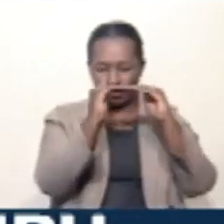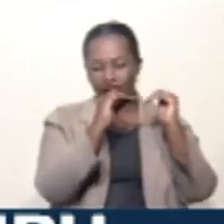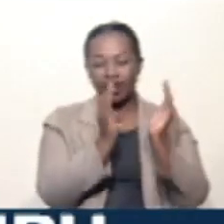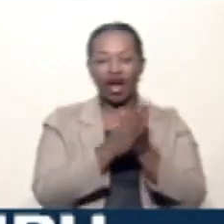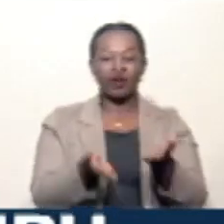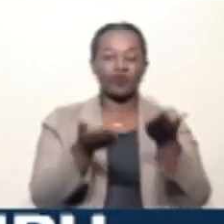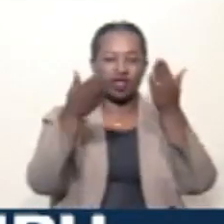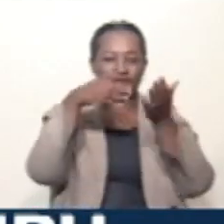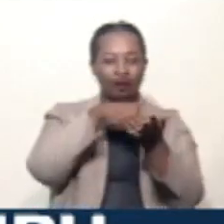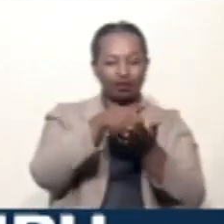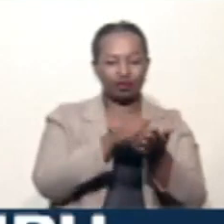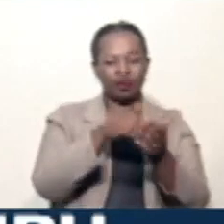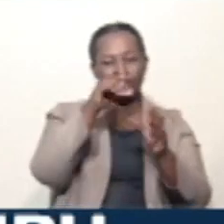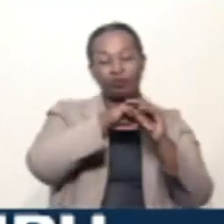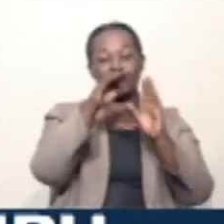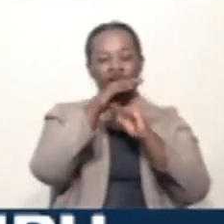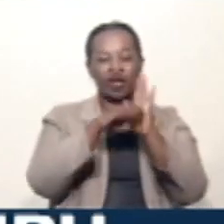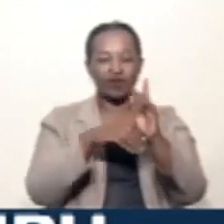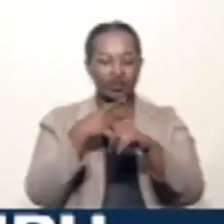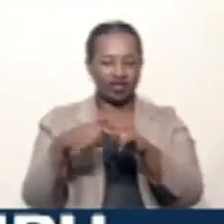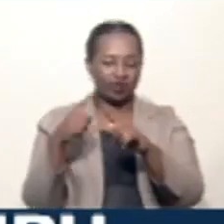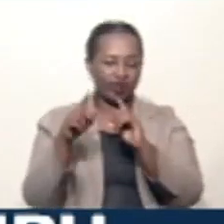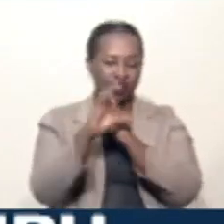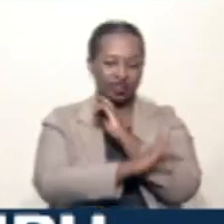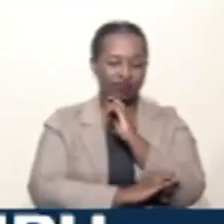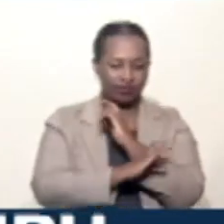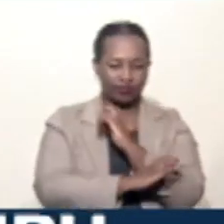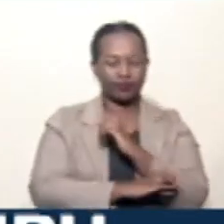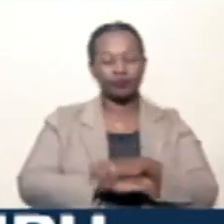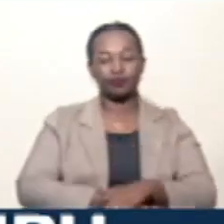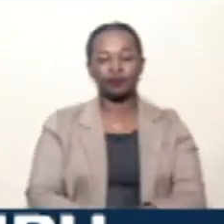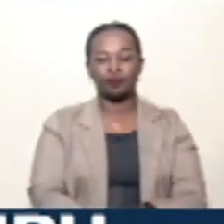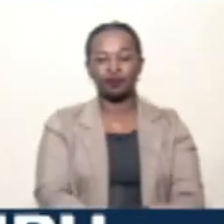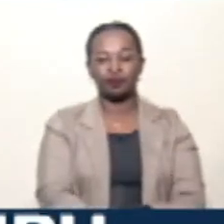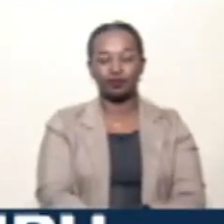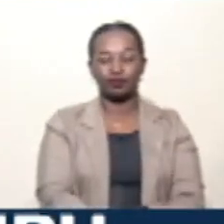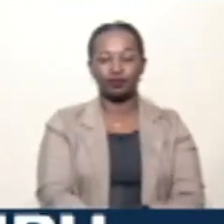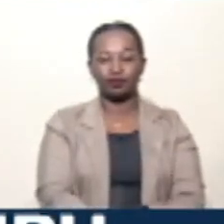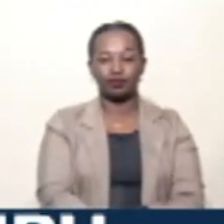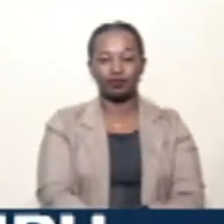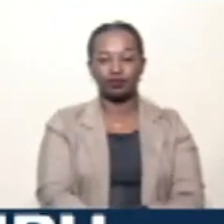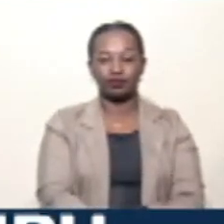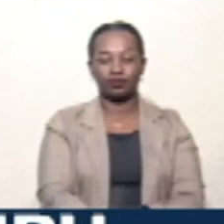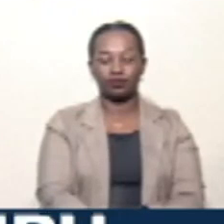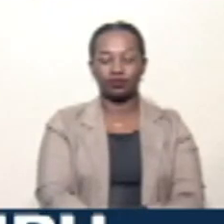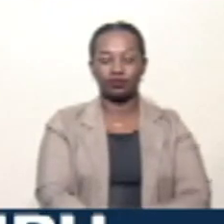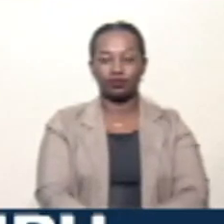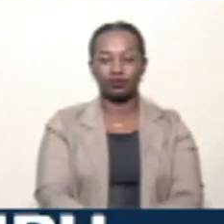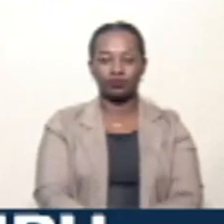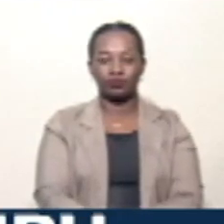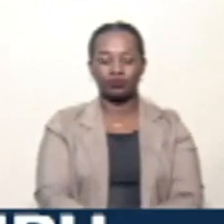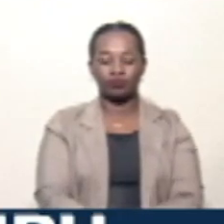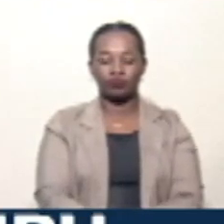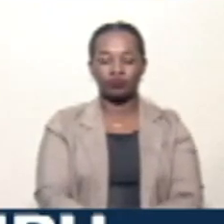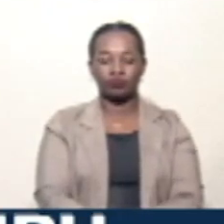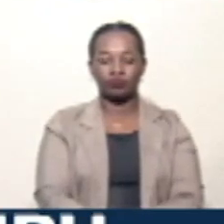kuzamura abanyantege nke muri gahunda zitandukanye z'ibihugu. We must place vulnerable populations at